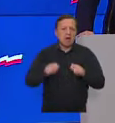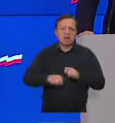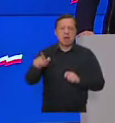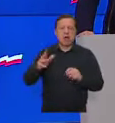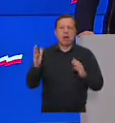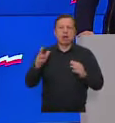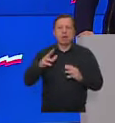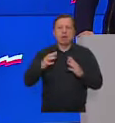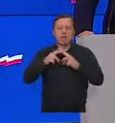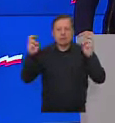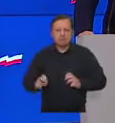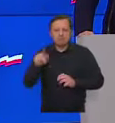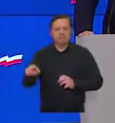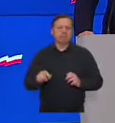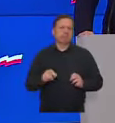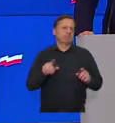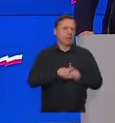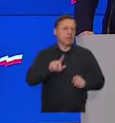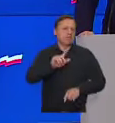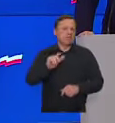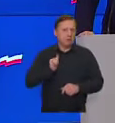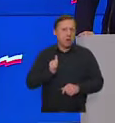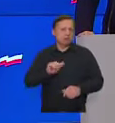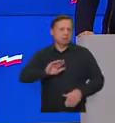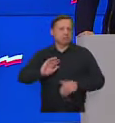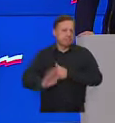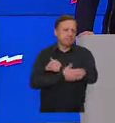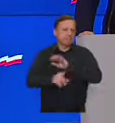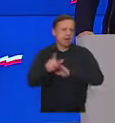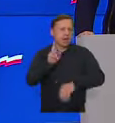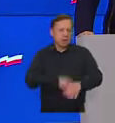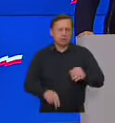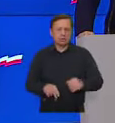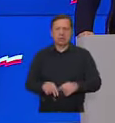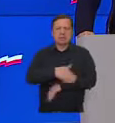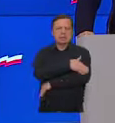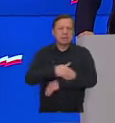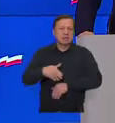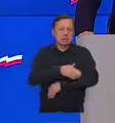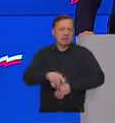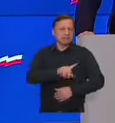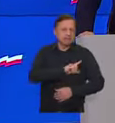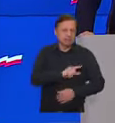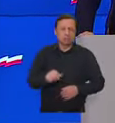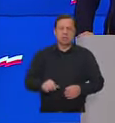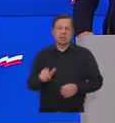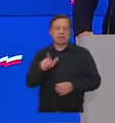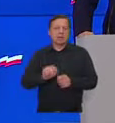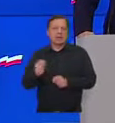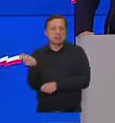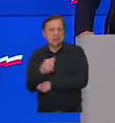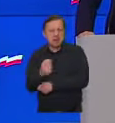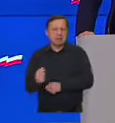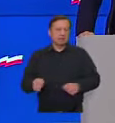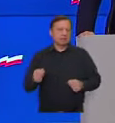kwarantannie. Również wojsko dołączyło do wsparcia dla policji. Straż Graniczna, Państwowa Straż Pożarna, Ochotnicza